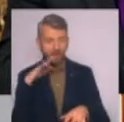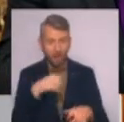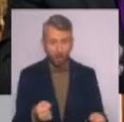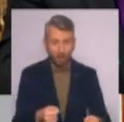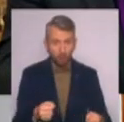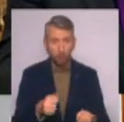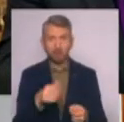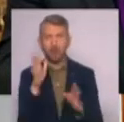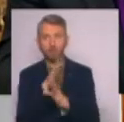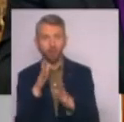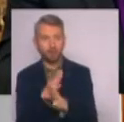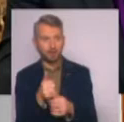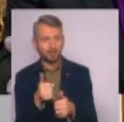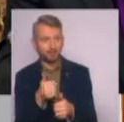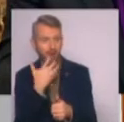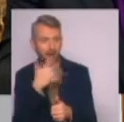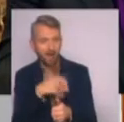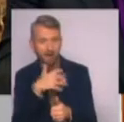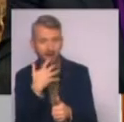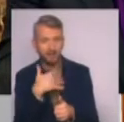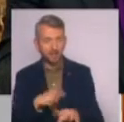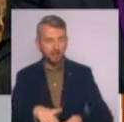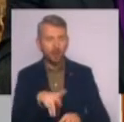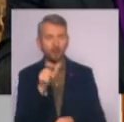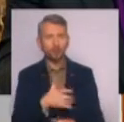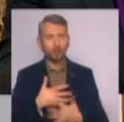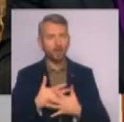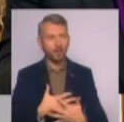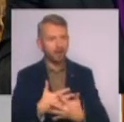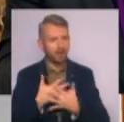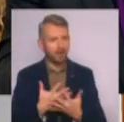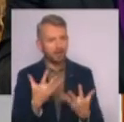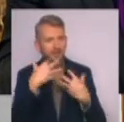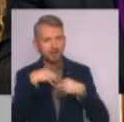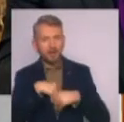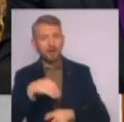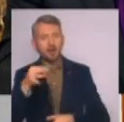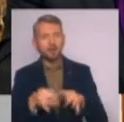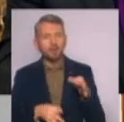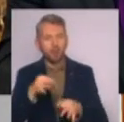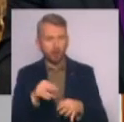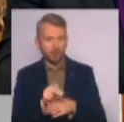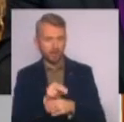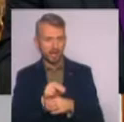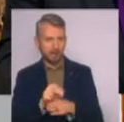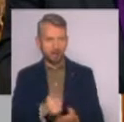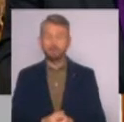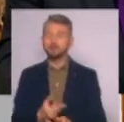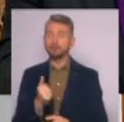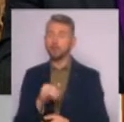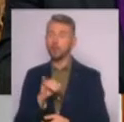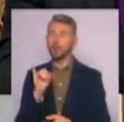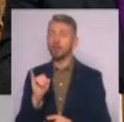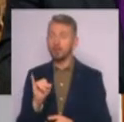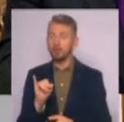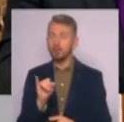воді, і людина вдихає інтенсивно. Тобто відбувається така природня інгаляційна терапія. Якби. Да, Юрій Іванович,